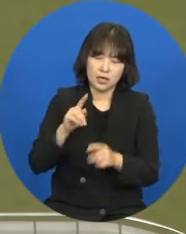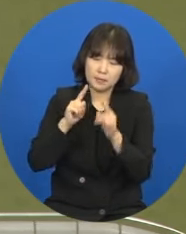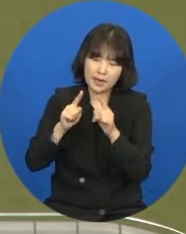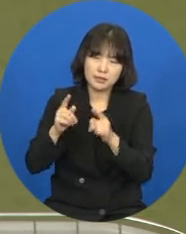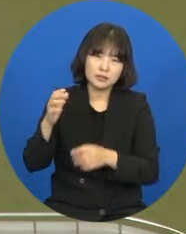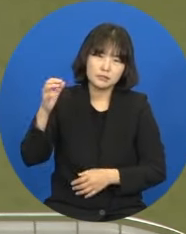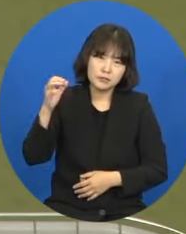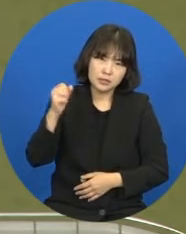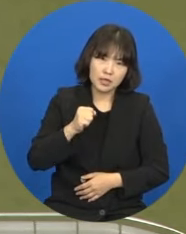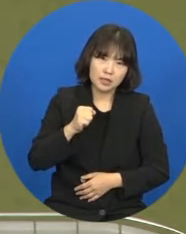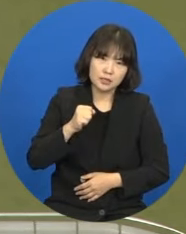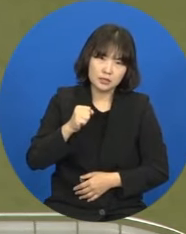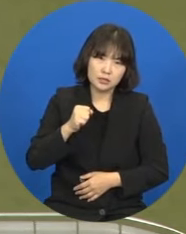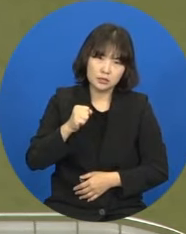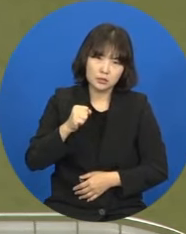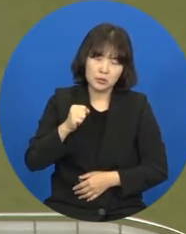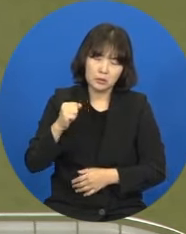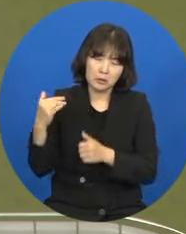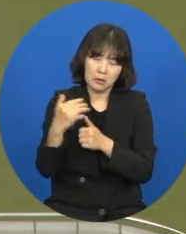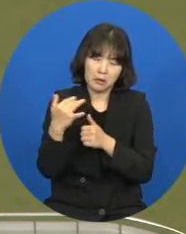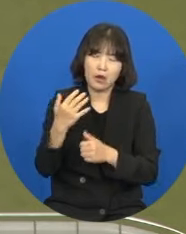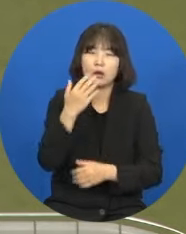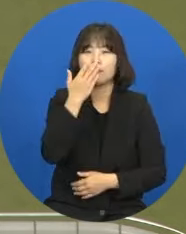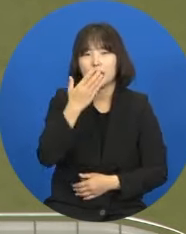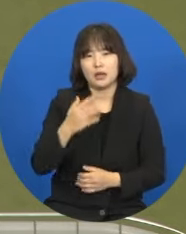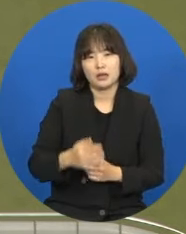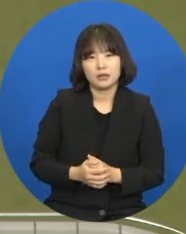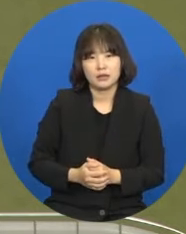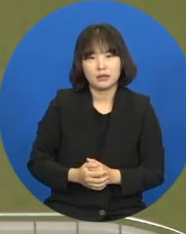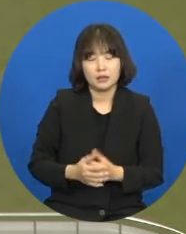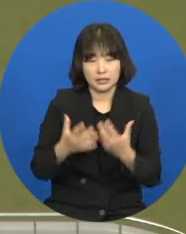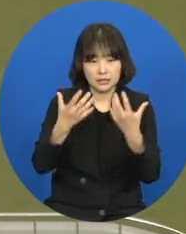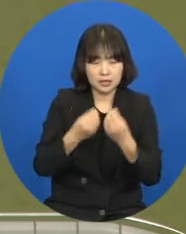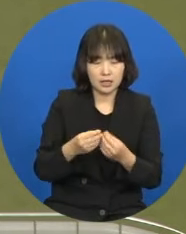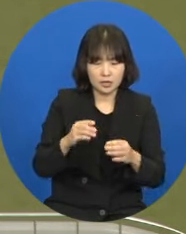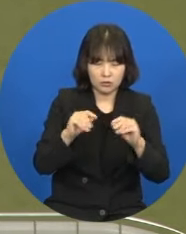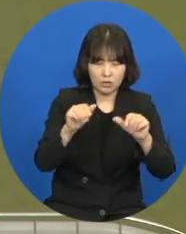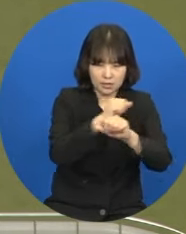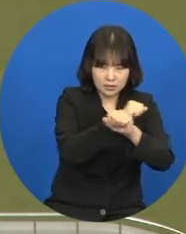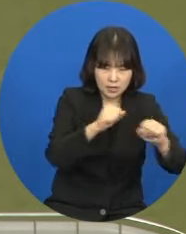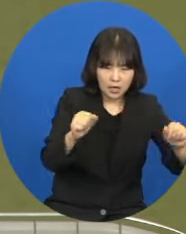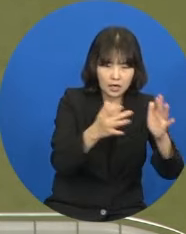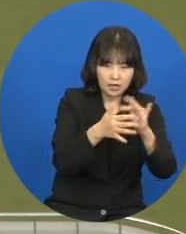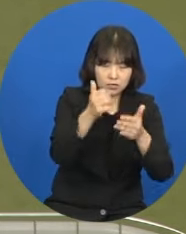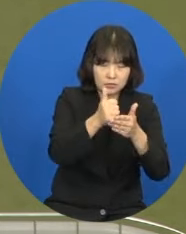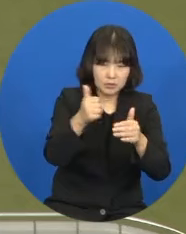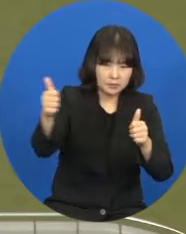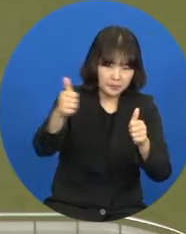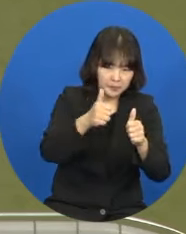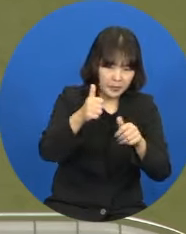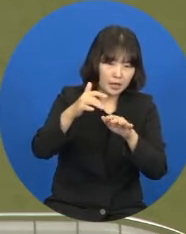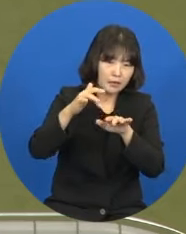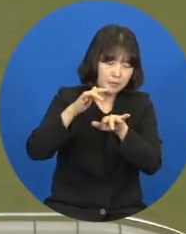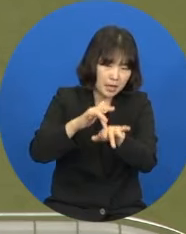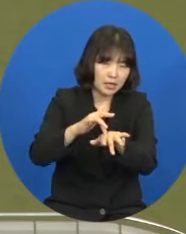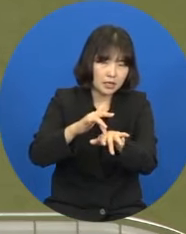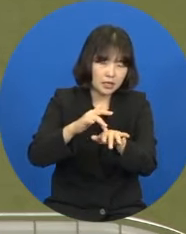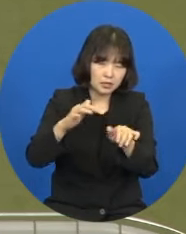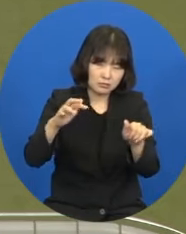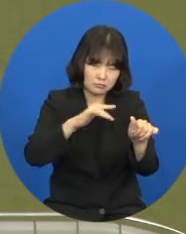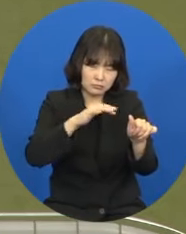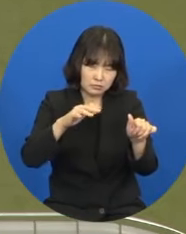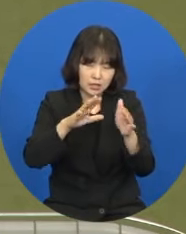가지고 인용할 수 있기 때문에 그래요 자 예를 들어서 광야에서 예수님께 다가온 마귀가 유혹을 할 때에